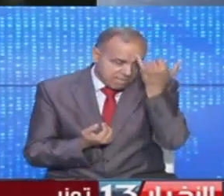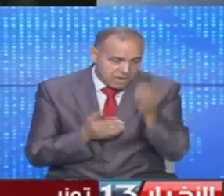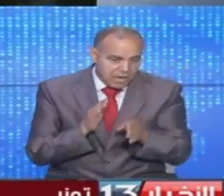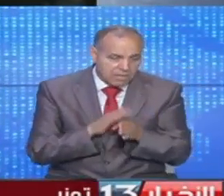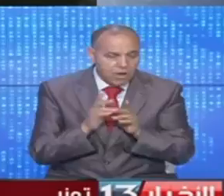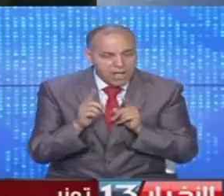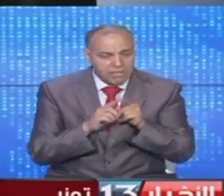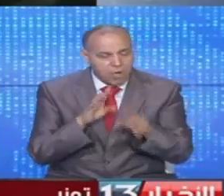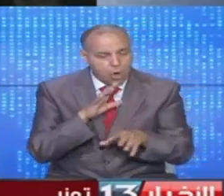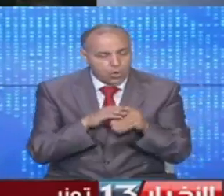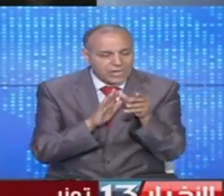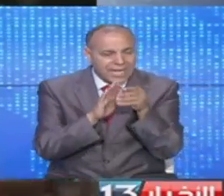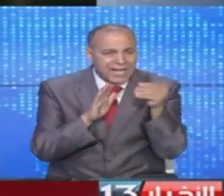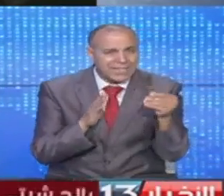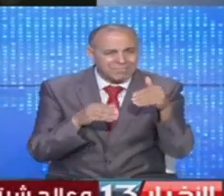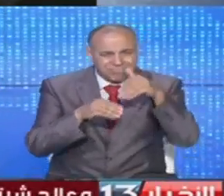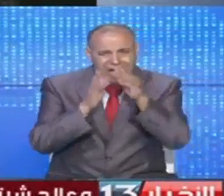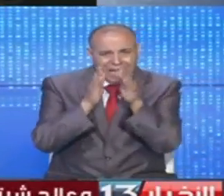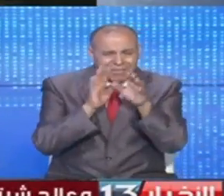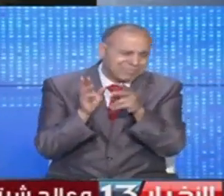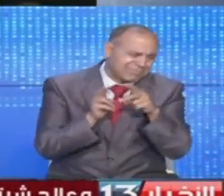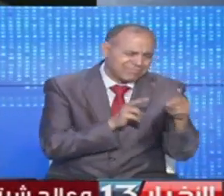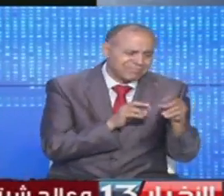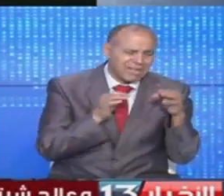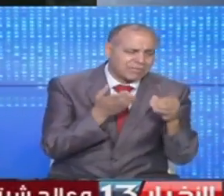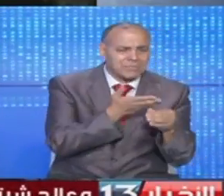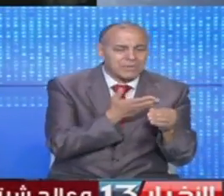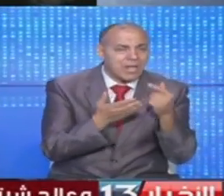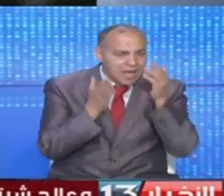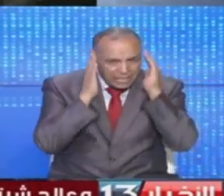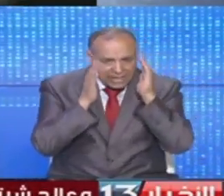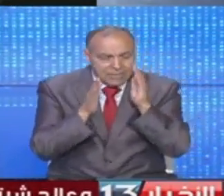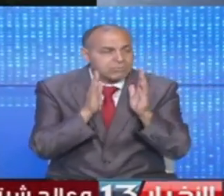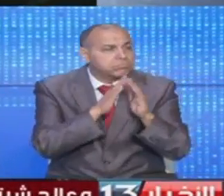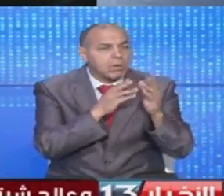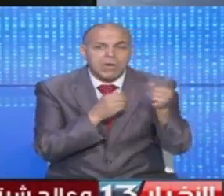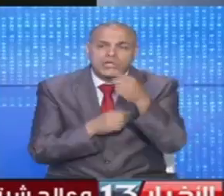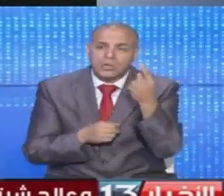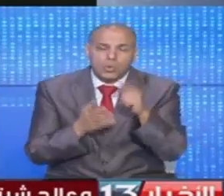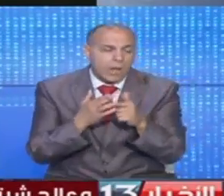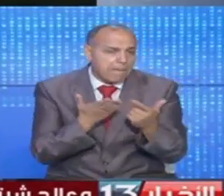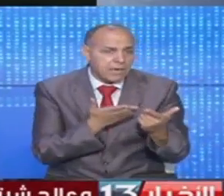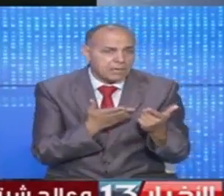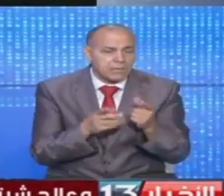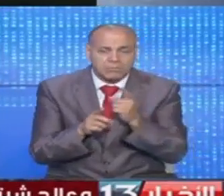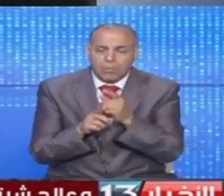والهدف منها هي الخروج بالكتاب من أسوار المكتبة إلى الساحات العمومية. ركزنا على المناطق السكنية في توزر، مناطق السكنية